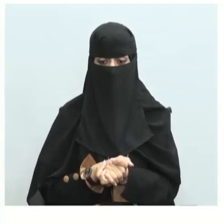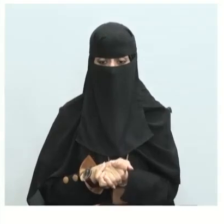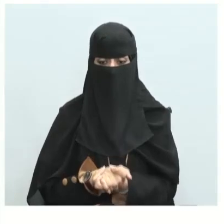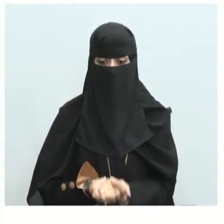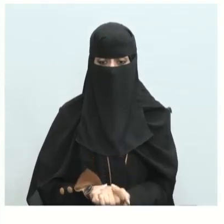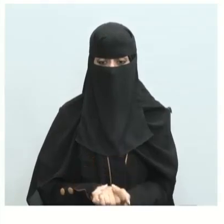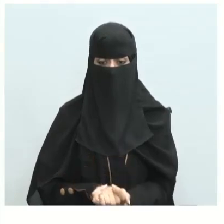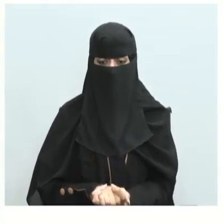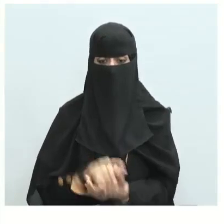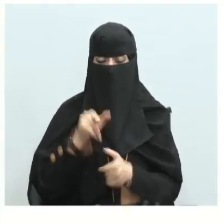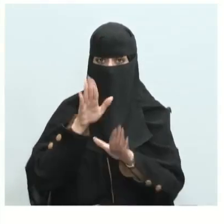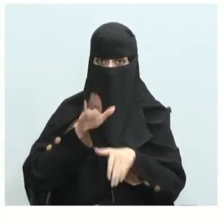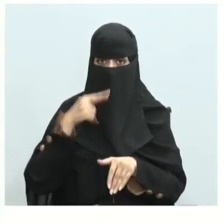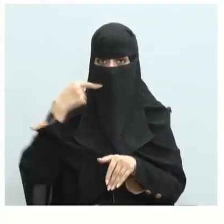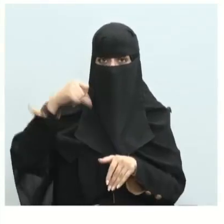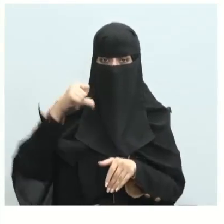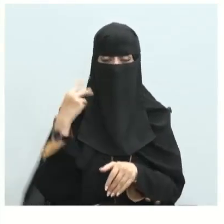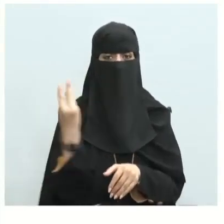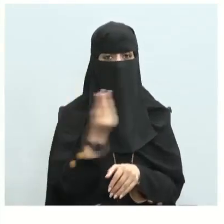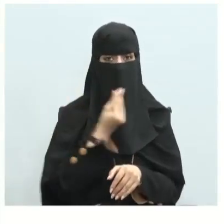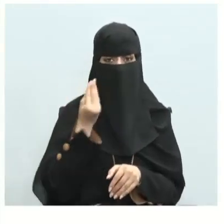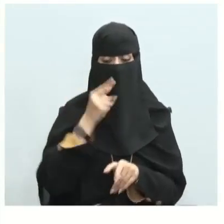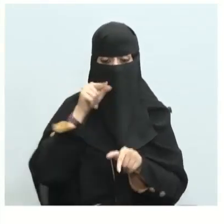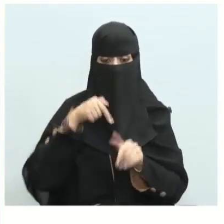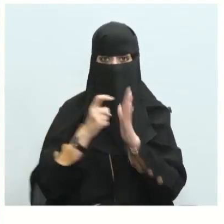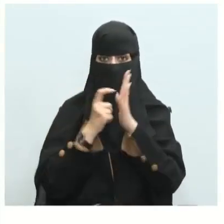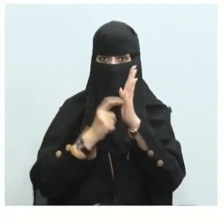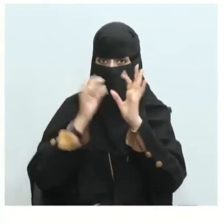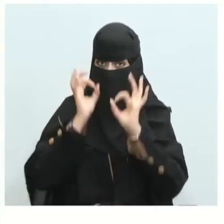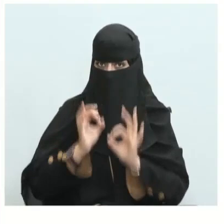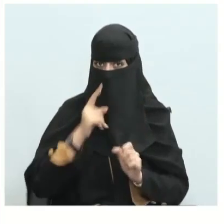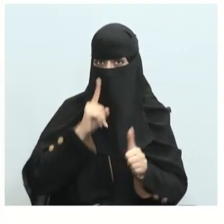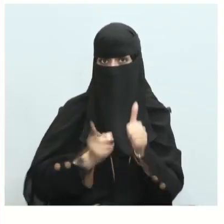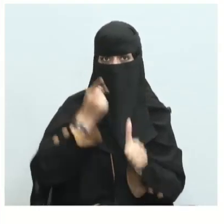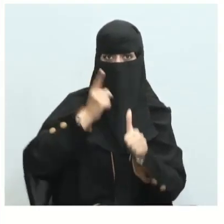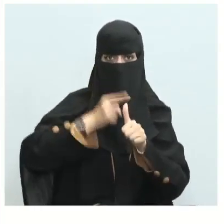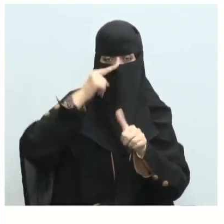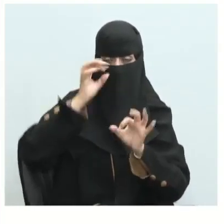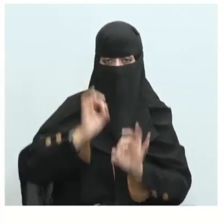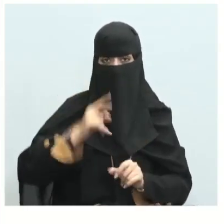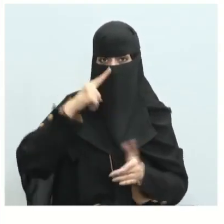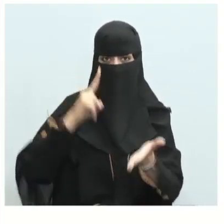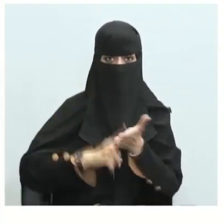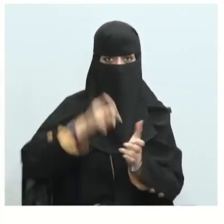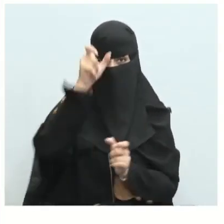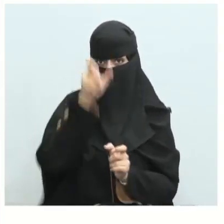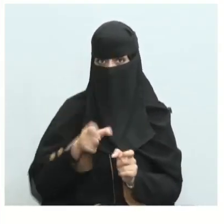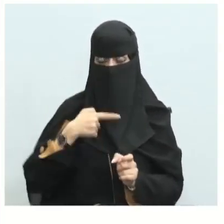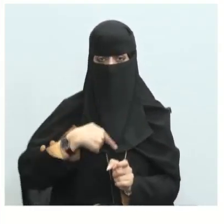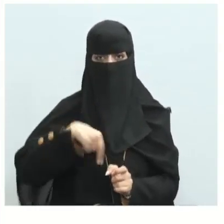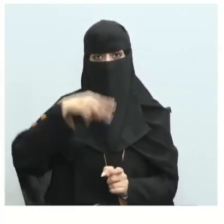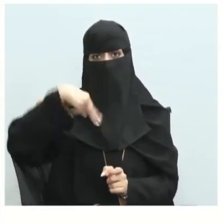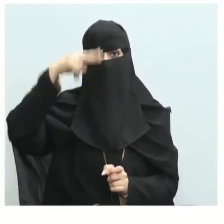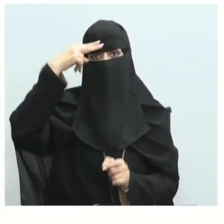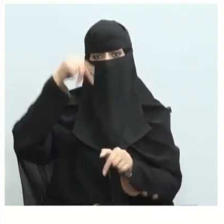سويا وزاره السياحه من شروط ان يكون الشخص مرشدا سياحيا اولا ان يكون سعودي الجنسيه